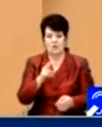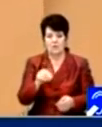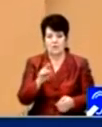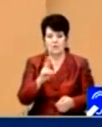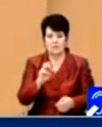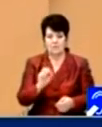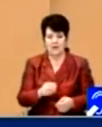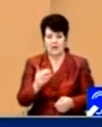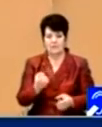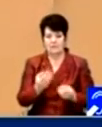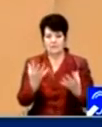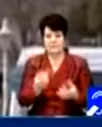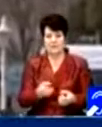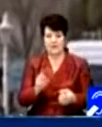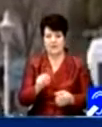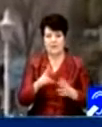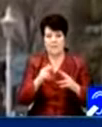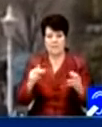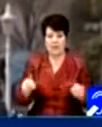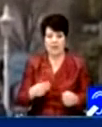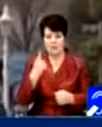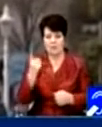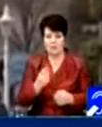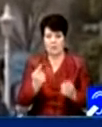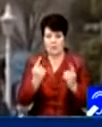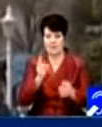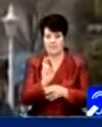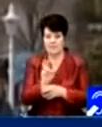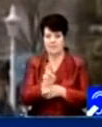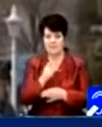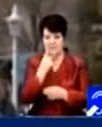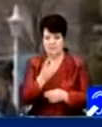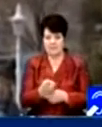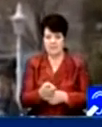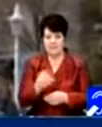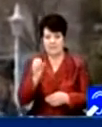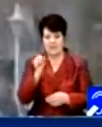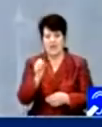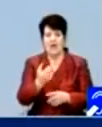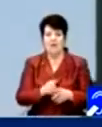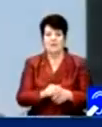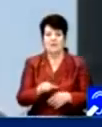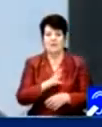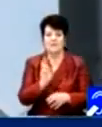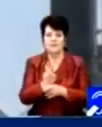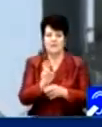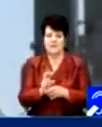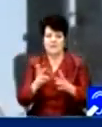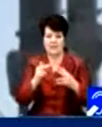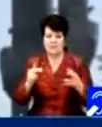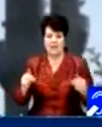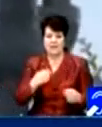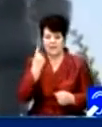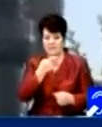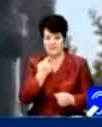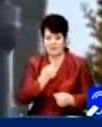joia trecută la intrarea în Palatul Topkapı, unul dintre cele mai vizitate obiective turistice din Turcia. El a ales să viziteze palatul individual, fără